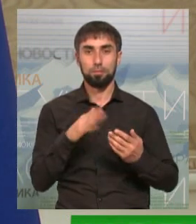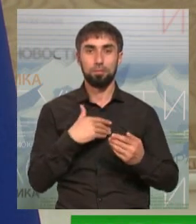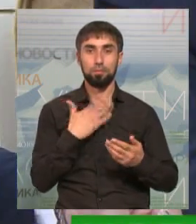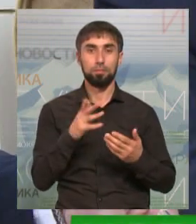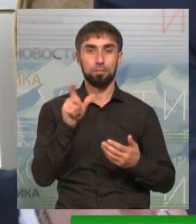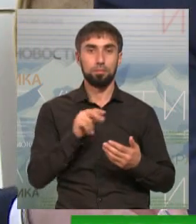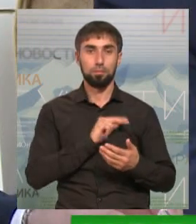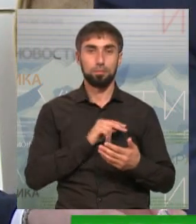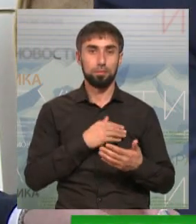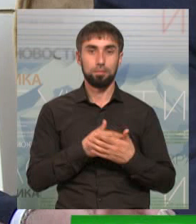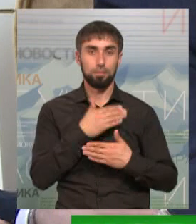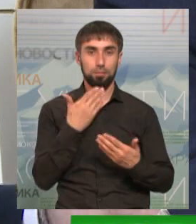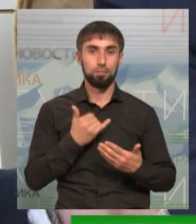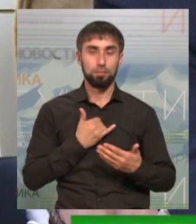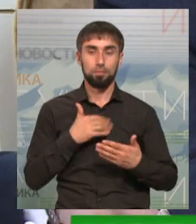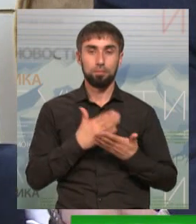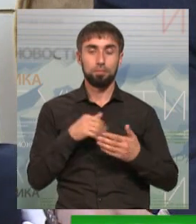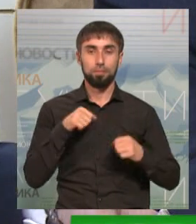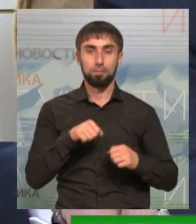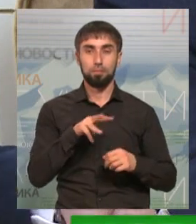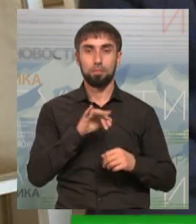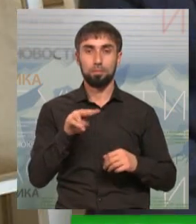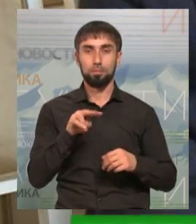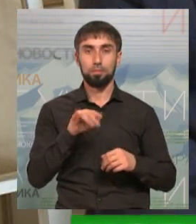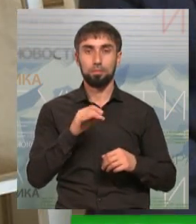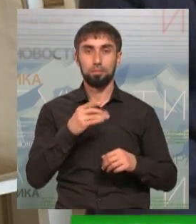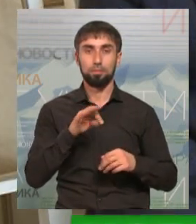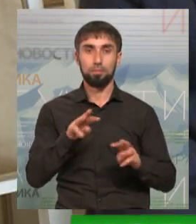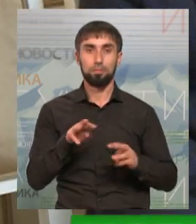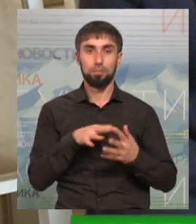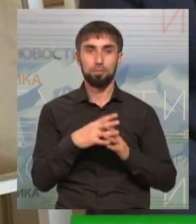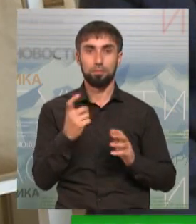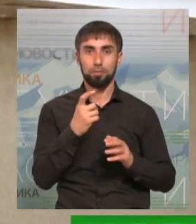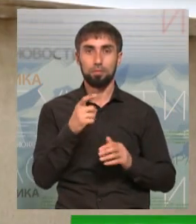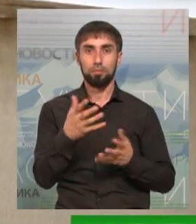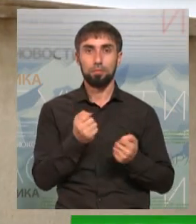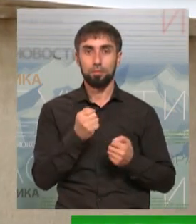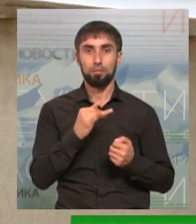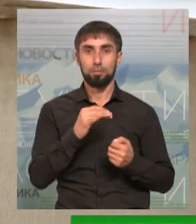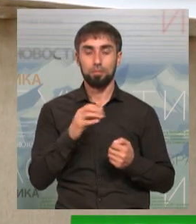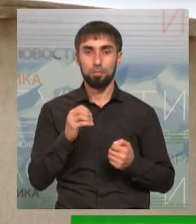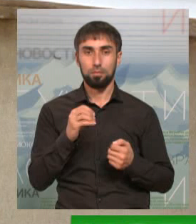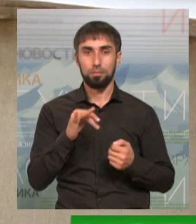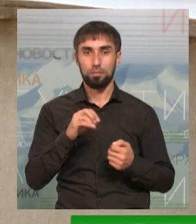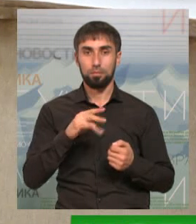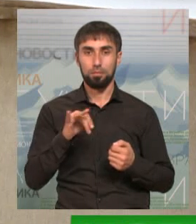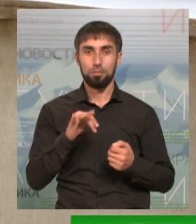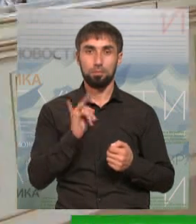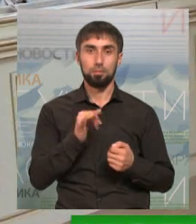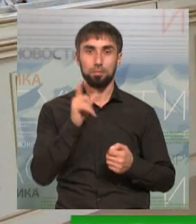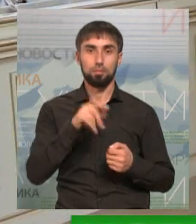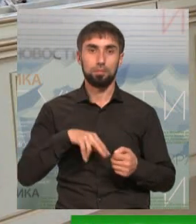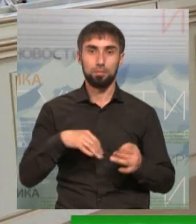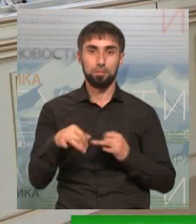это наше право, вот Минимущество, Минсельхоз, берите учредители и определяйте с этими